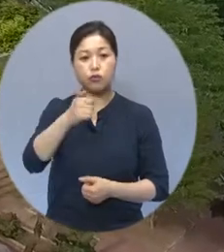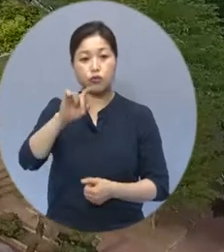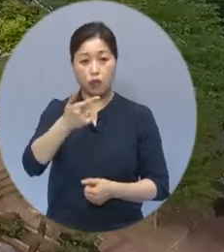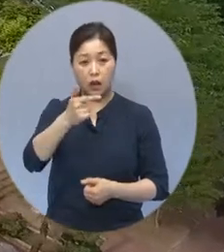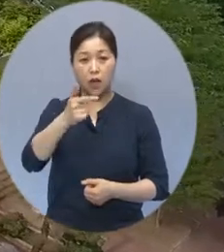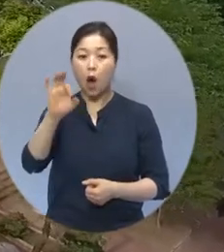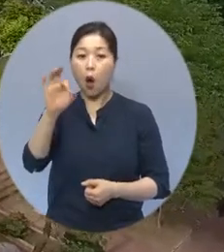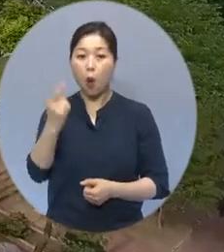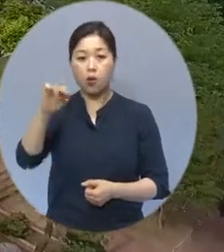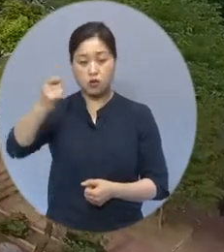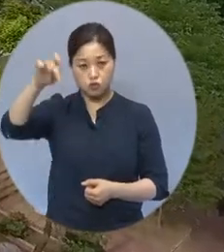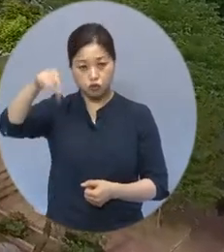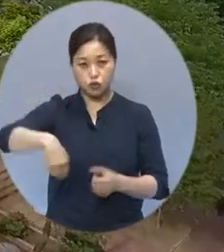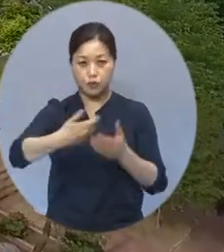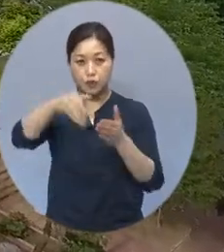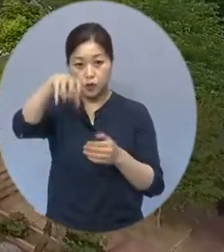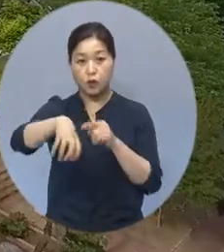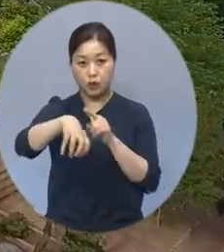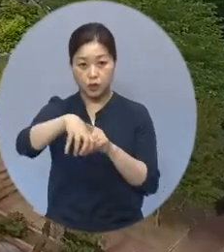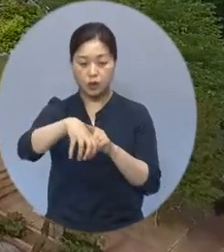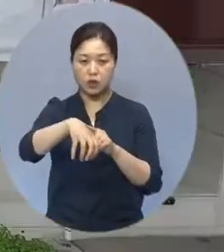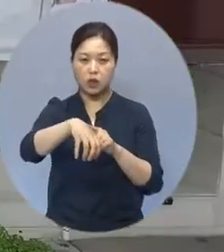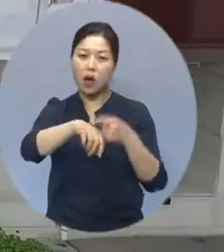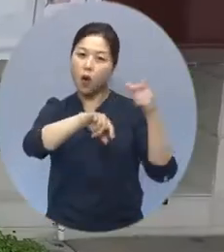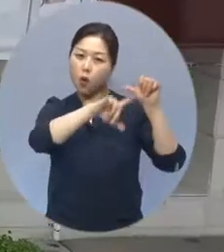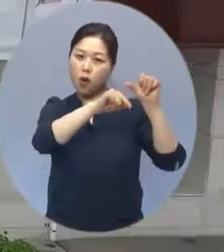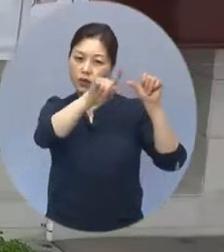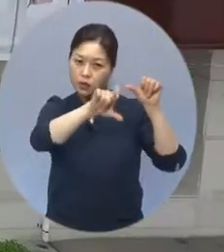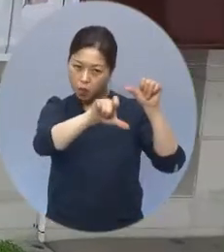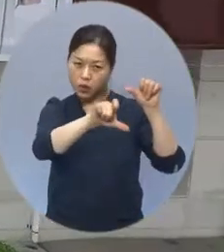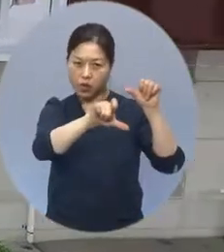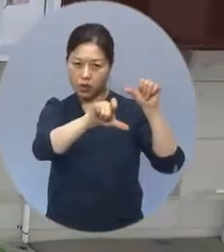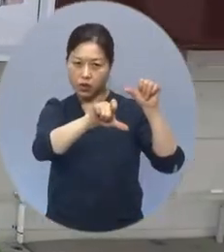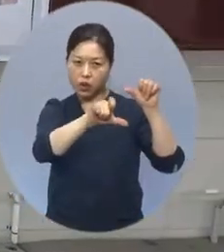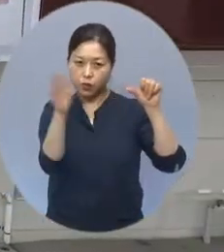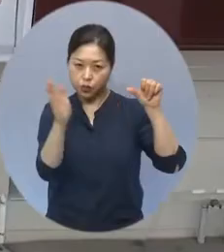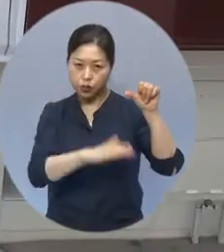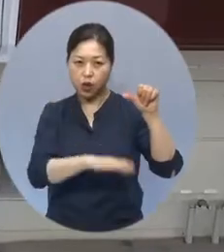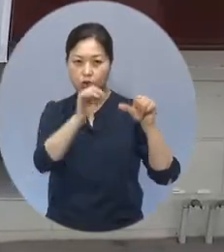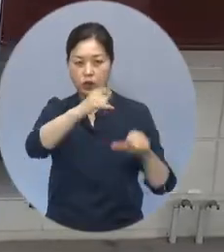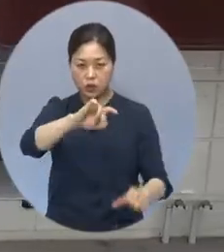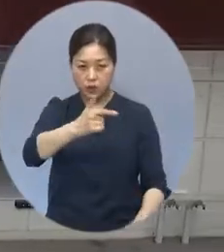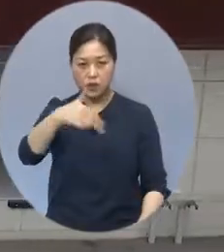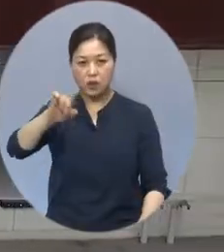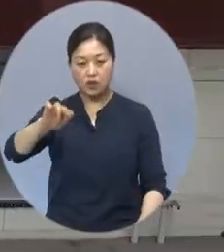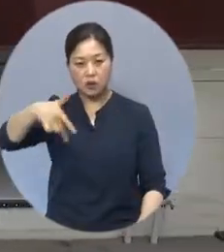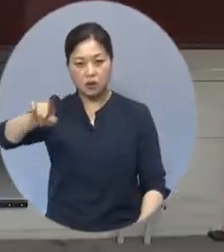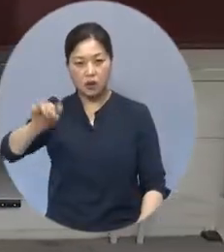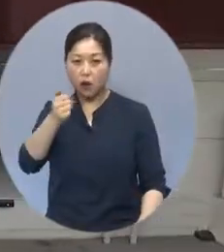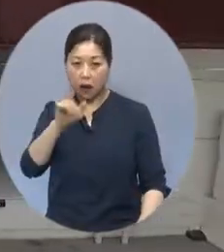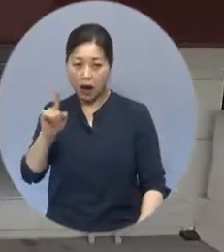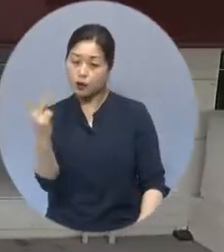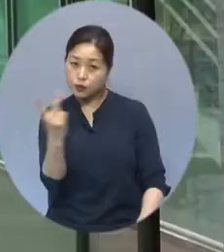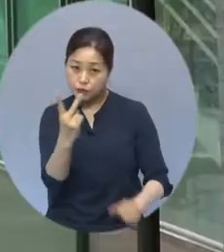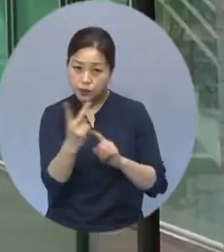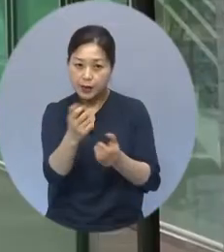무안군 오승우 미술관에서는 지난달 15일부터 유지원 정정하 작가의 초대전이 열리고